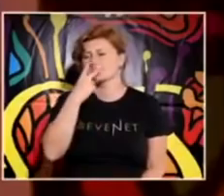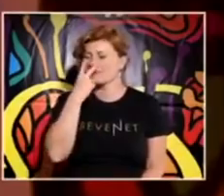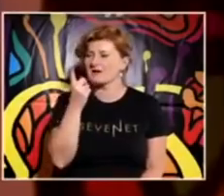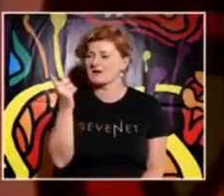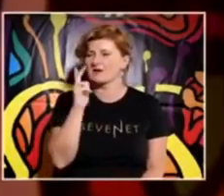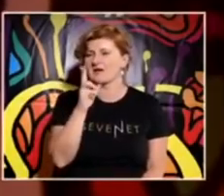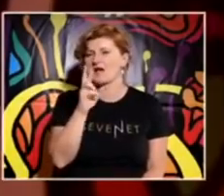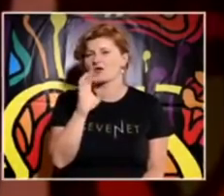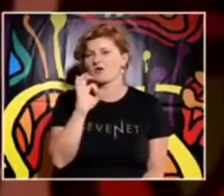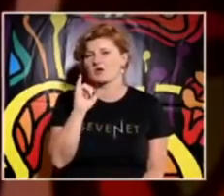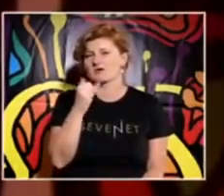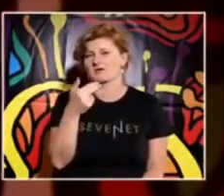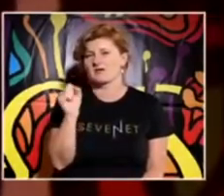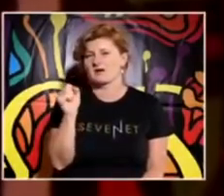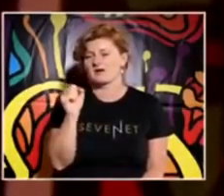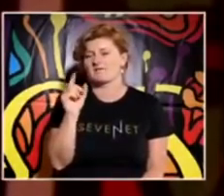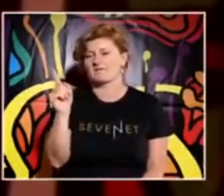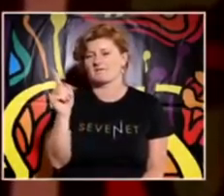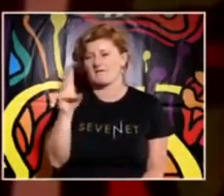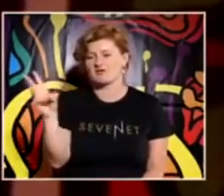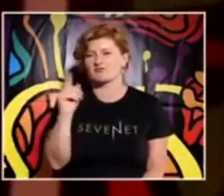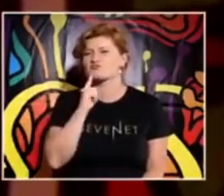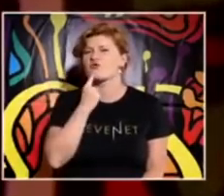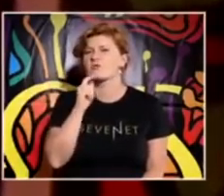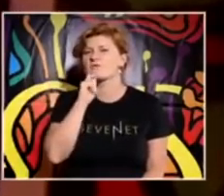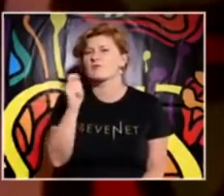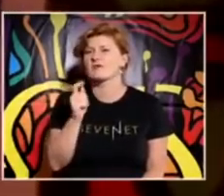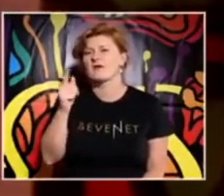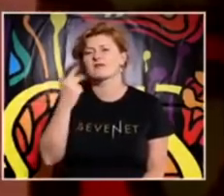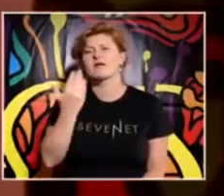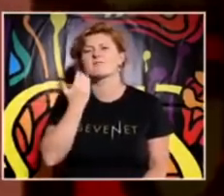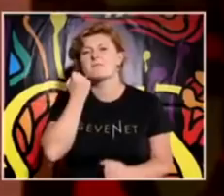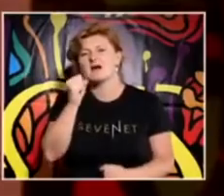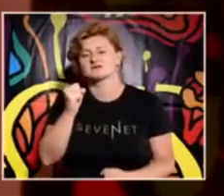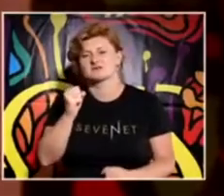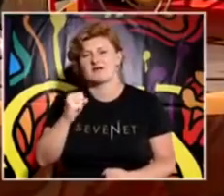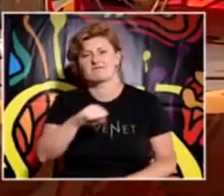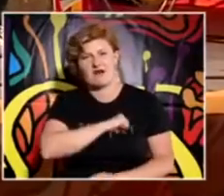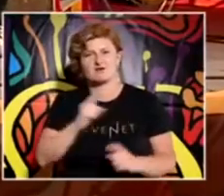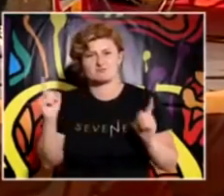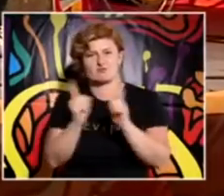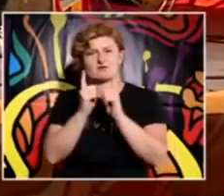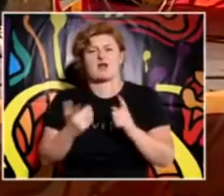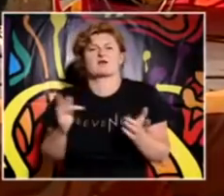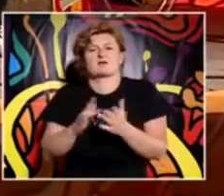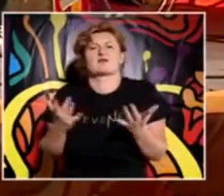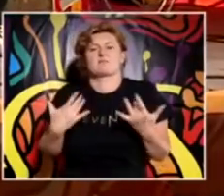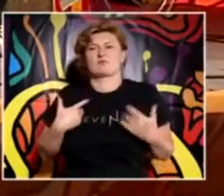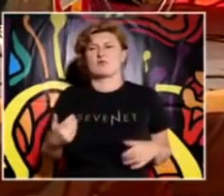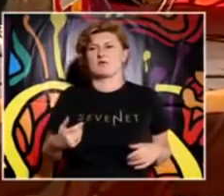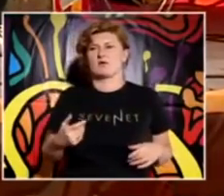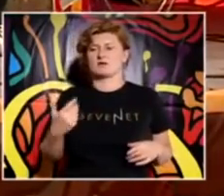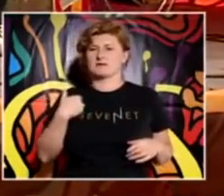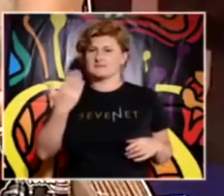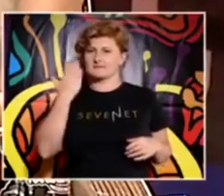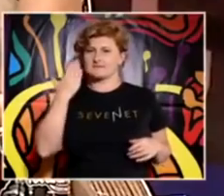młodej podróżniczej pamięci, najbardziej spontaniczne spotkanie z fajnymi ludźmi było gdzie? Chyba podczas ostatniej